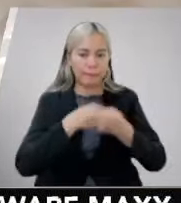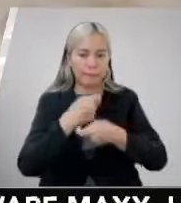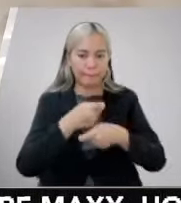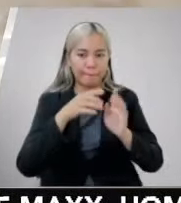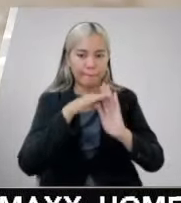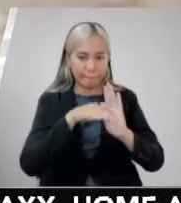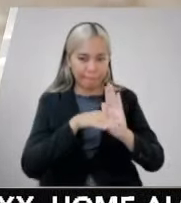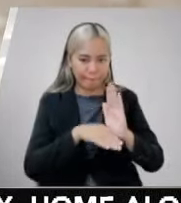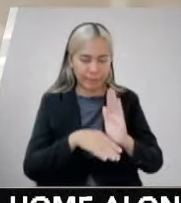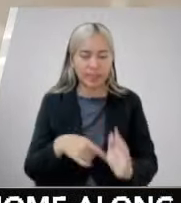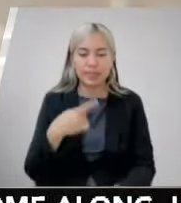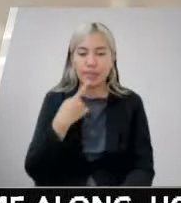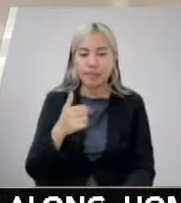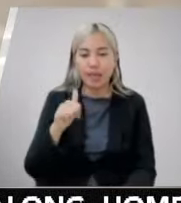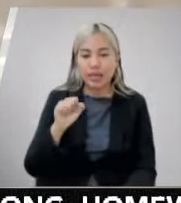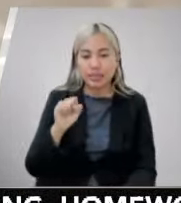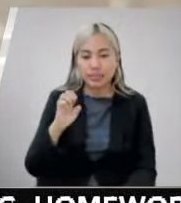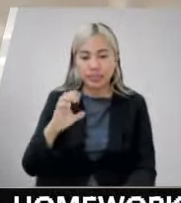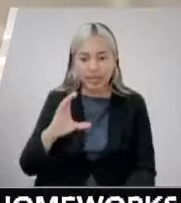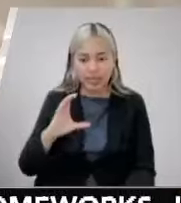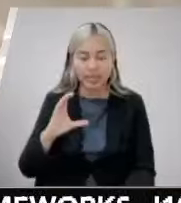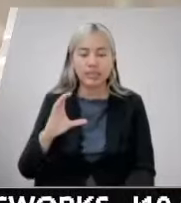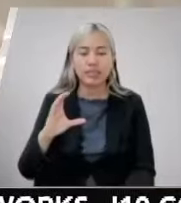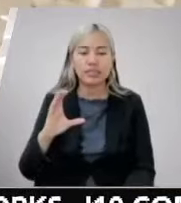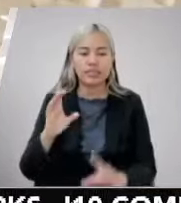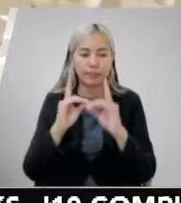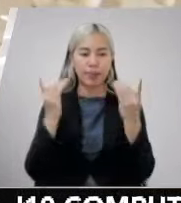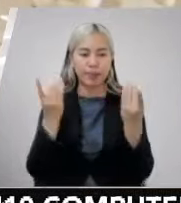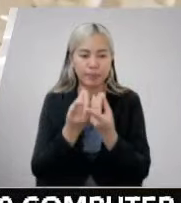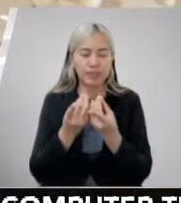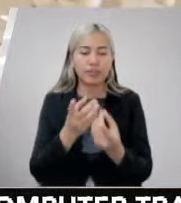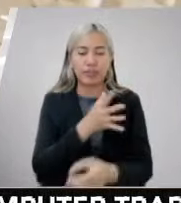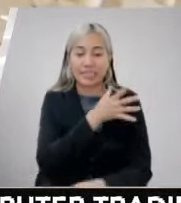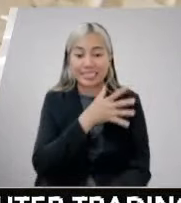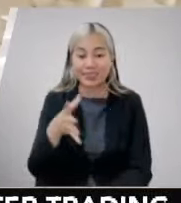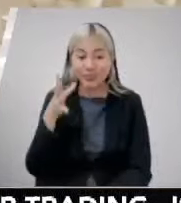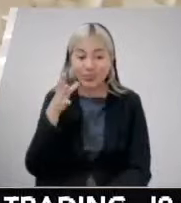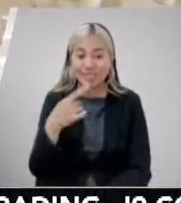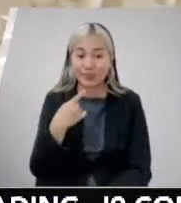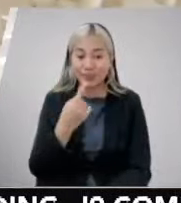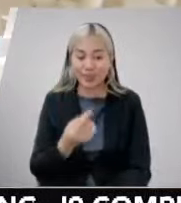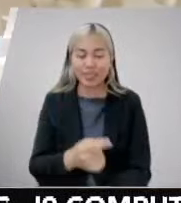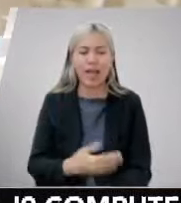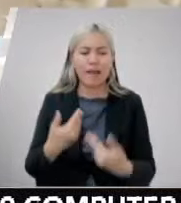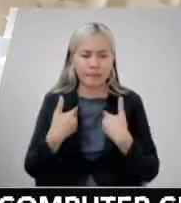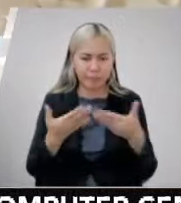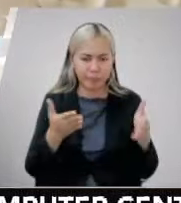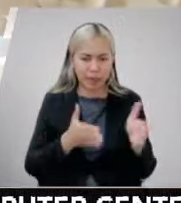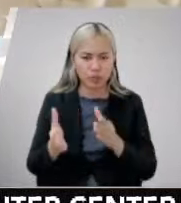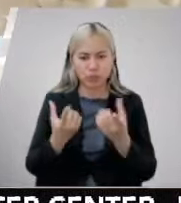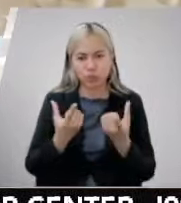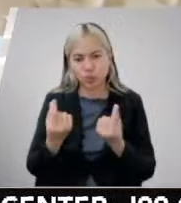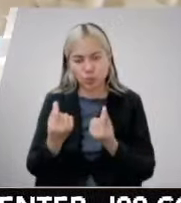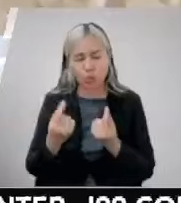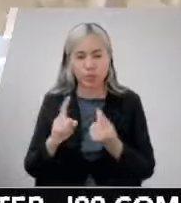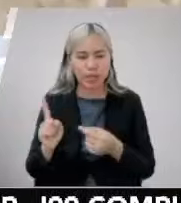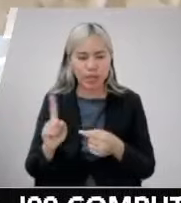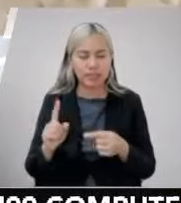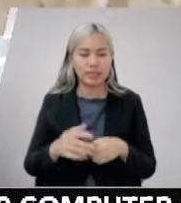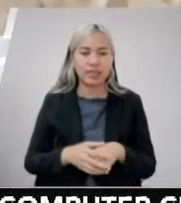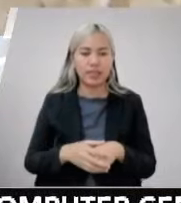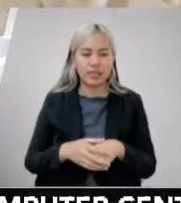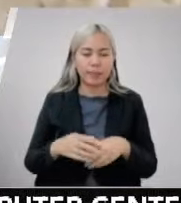ASEC Unicols Manalo ng Department of Agriculture ay ang mga interventions na ginagawa nila ay pagpapalawak ng mga taniman at paghahanap